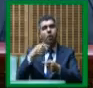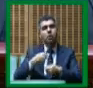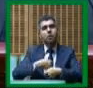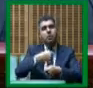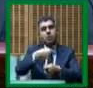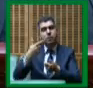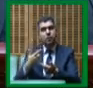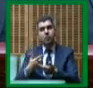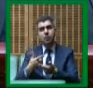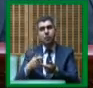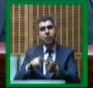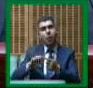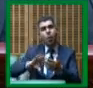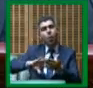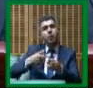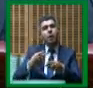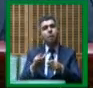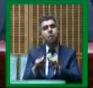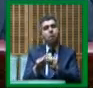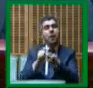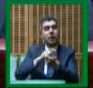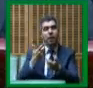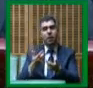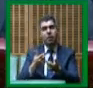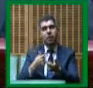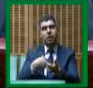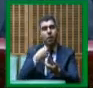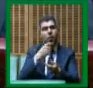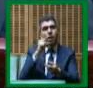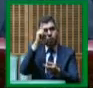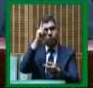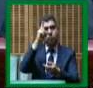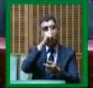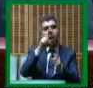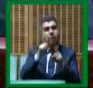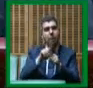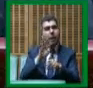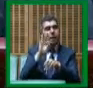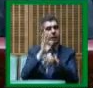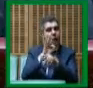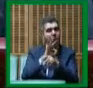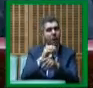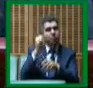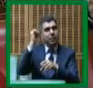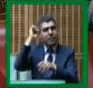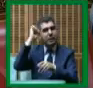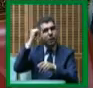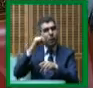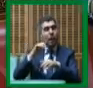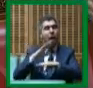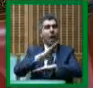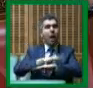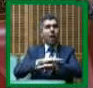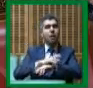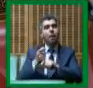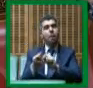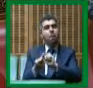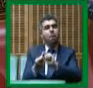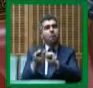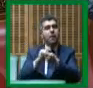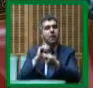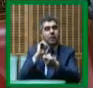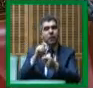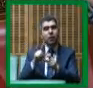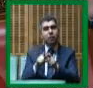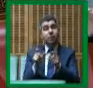باش حتى اللوك ديالهم يتبدل. وكنتمنوا ان شاء الله بالتكوين وبهذا، راه بشويه ديال